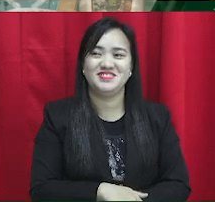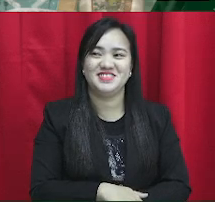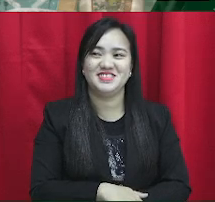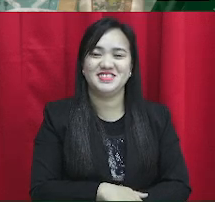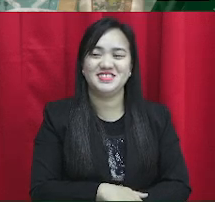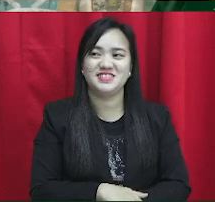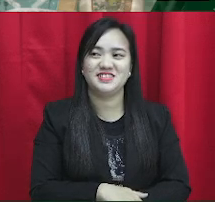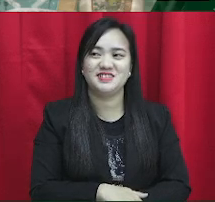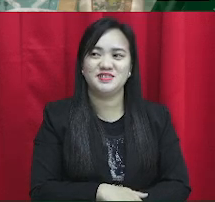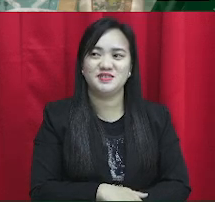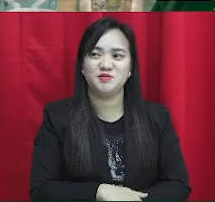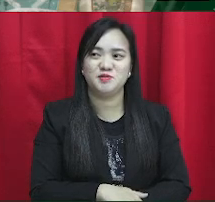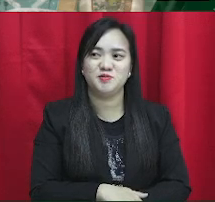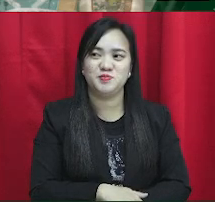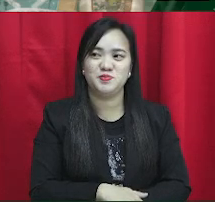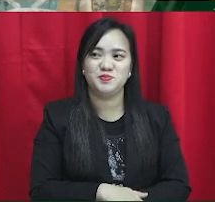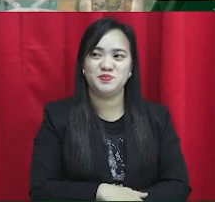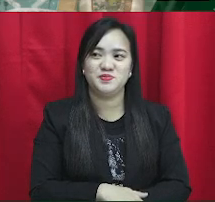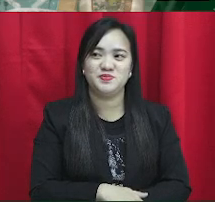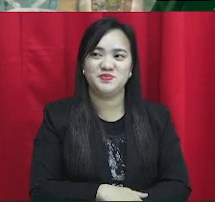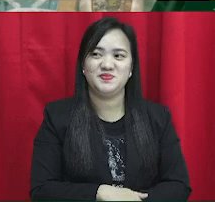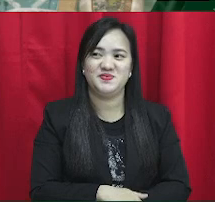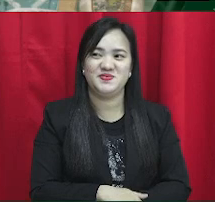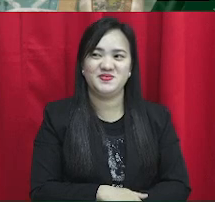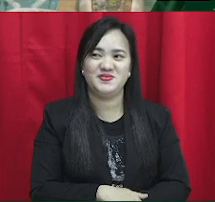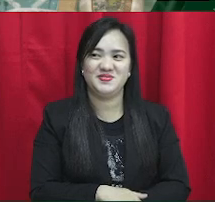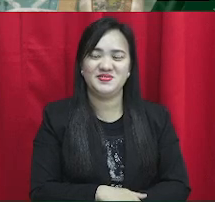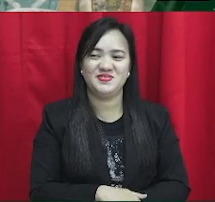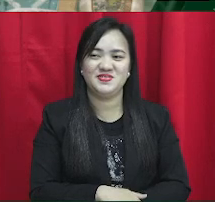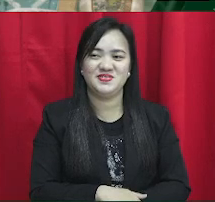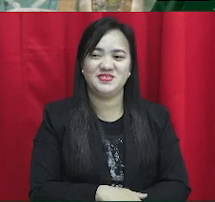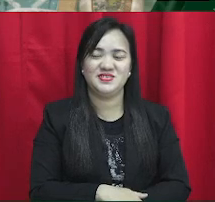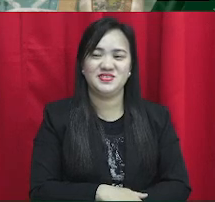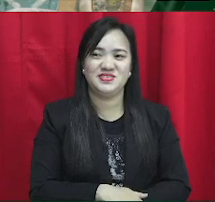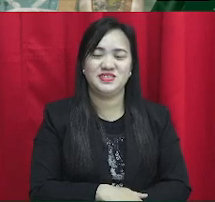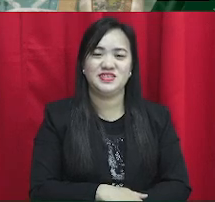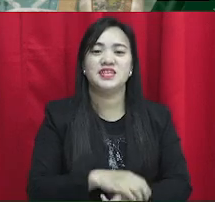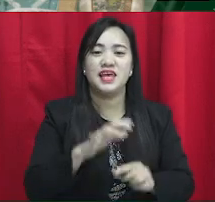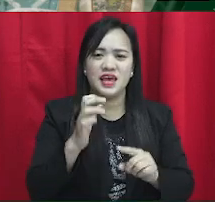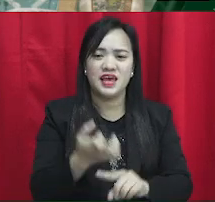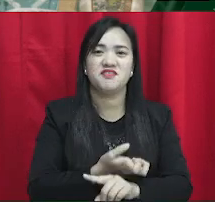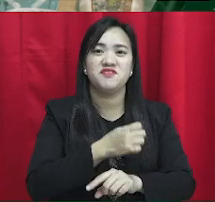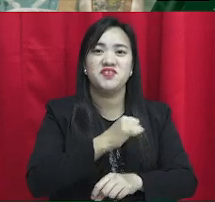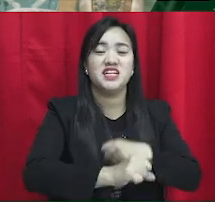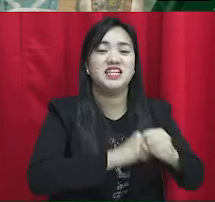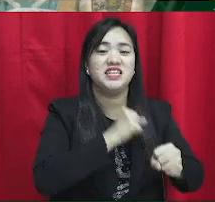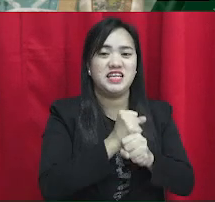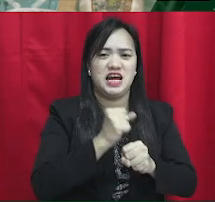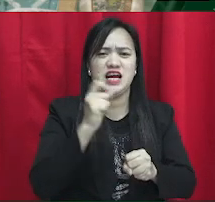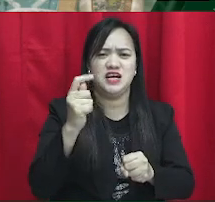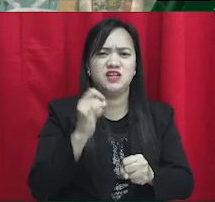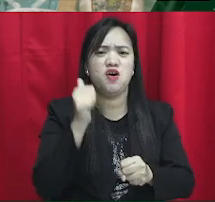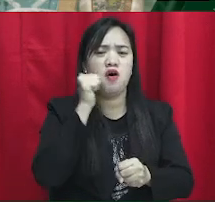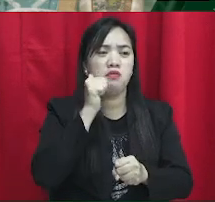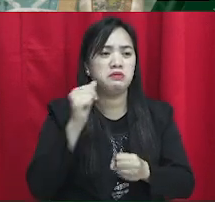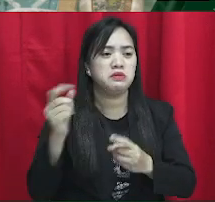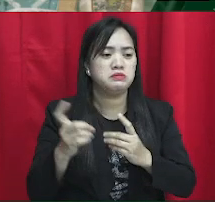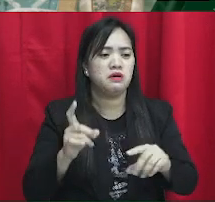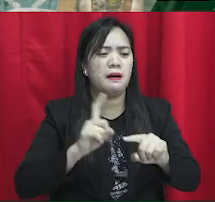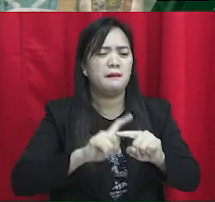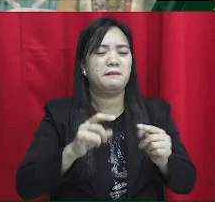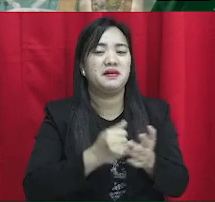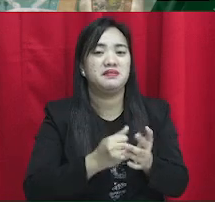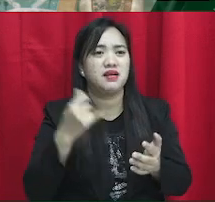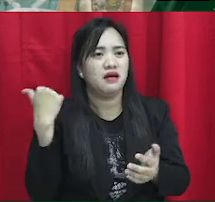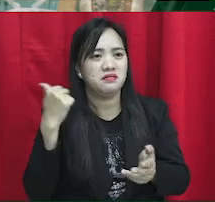Nakukompleto naman nila pero hanggang ngayon wala pa rin yung swerte. taon-taon ginagawa pero talaga dyan natin makikita. Hindi sa prinsipyo ng